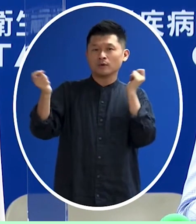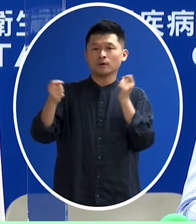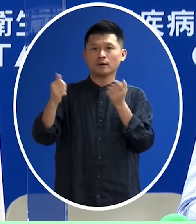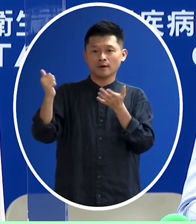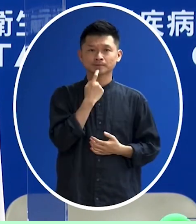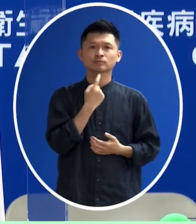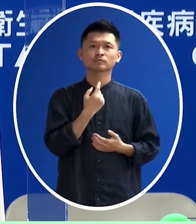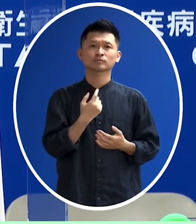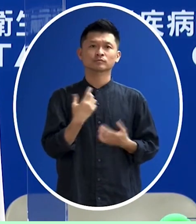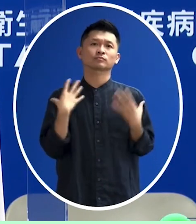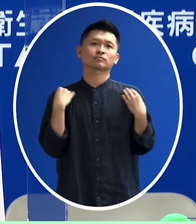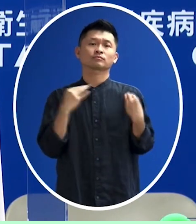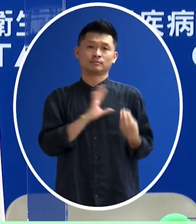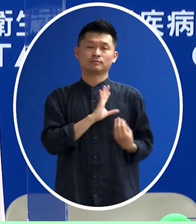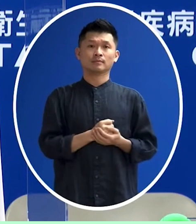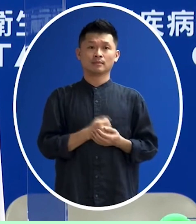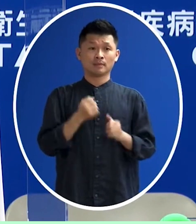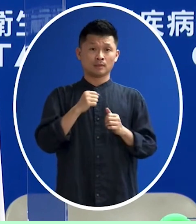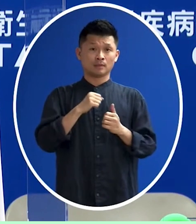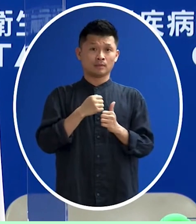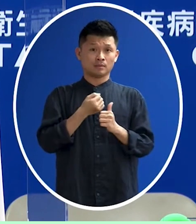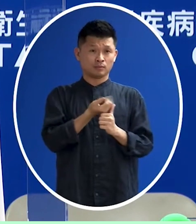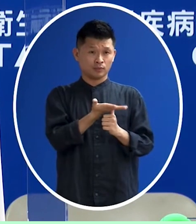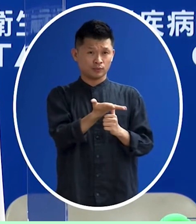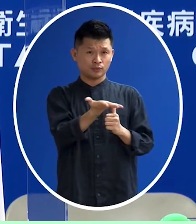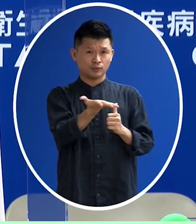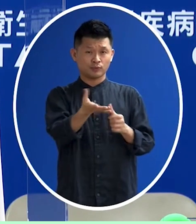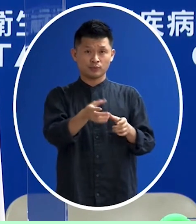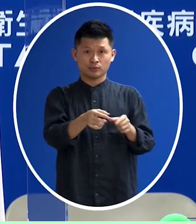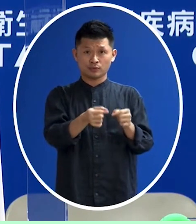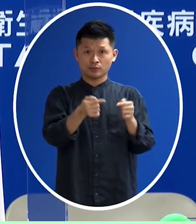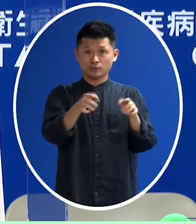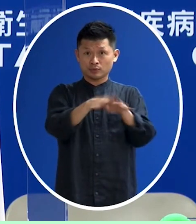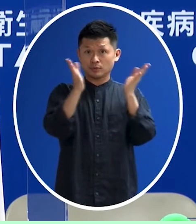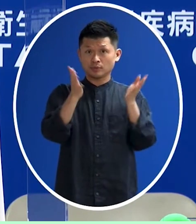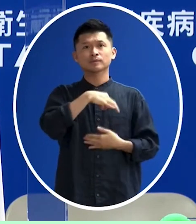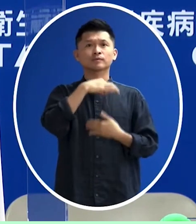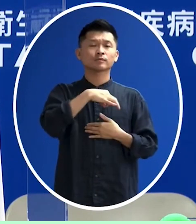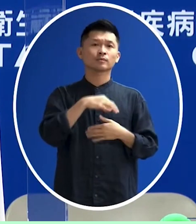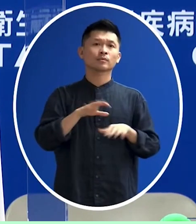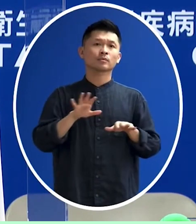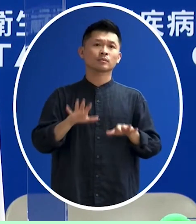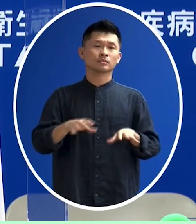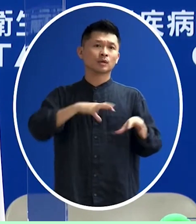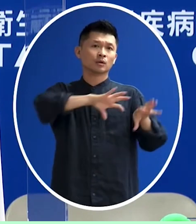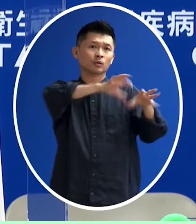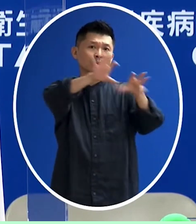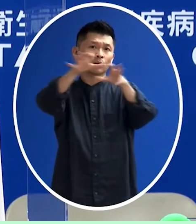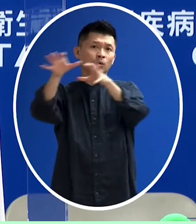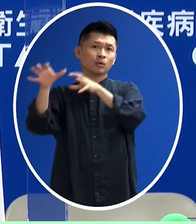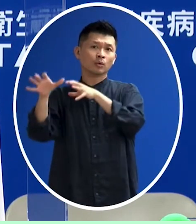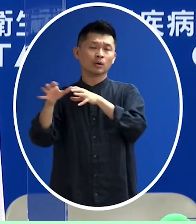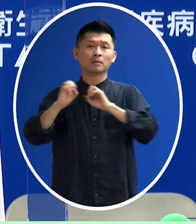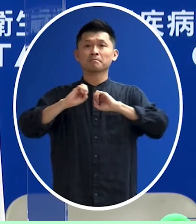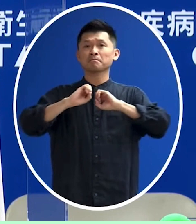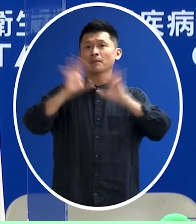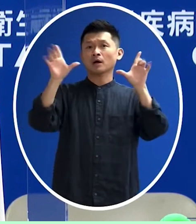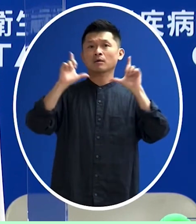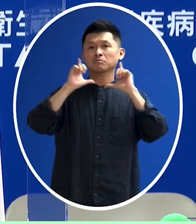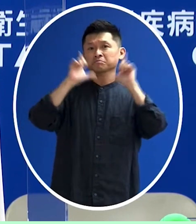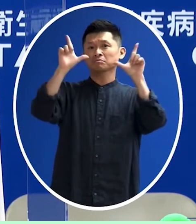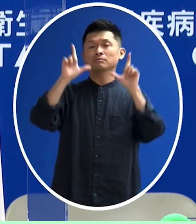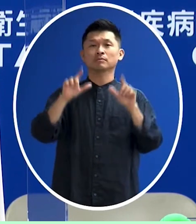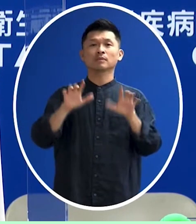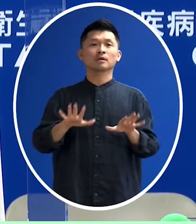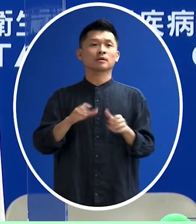进来。有疫情起，其实都充满了隐忧，所以到现在也没有任何一个国家敢宣称说它的